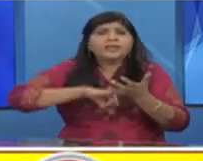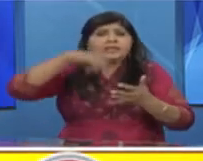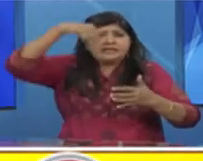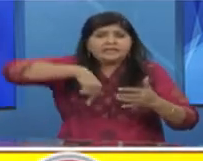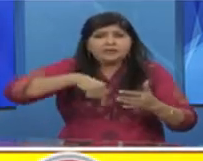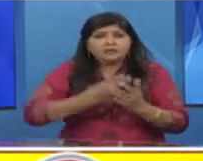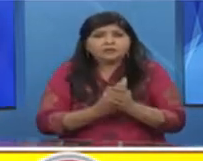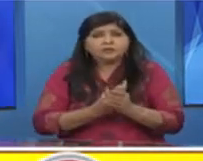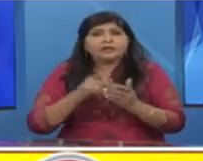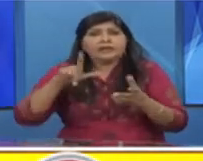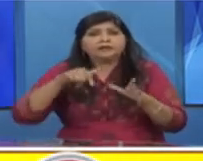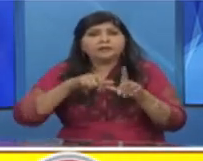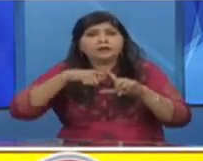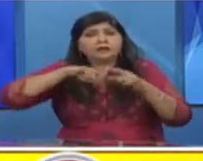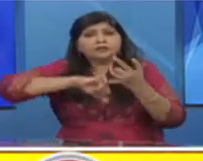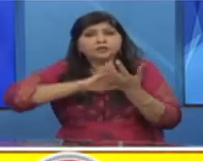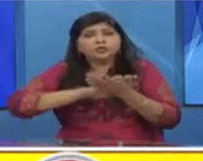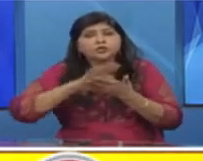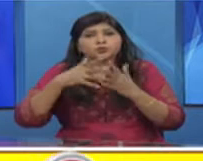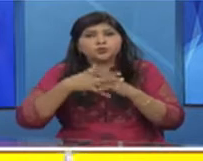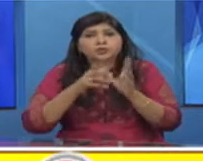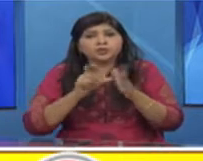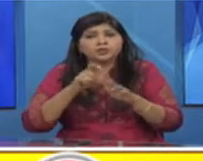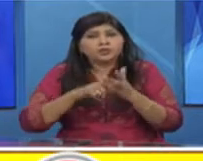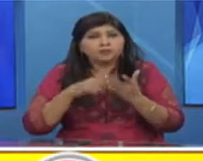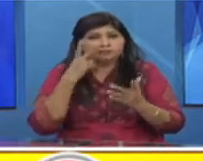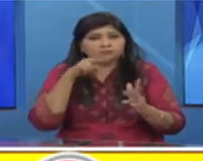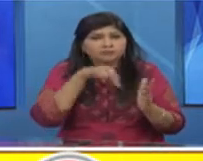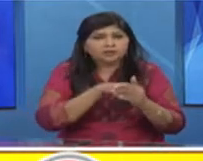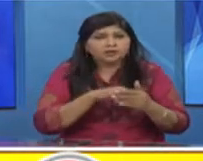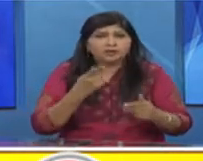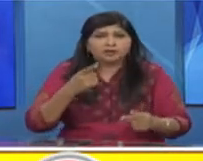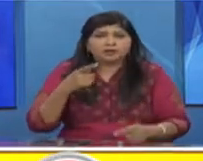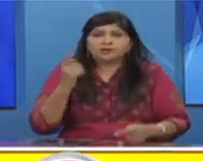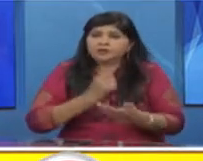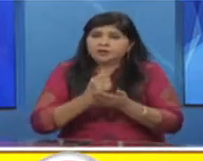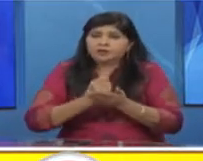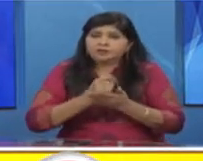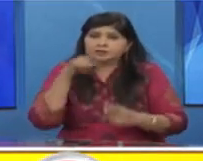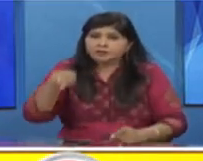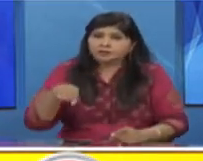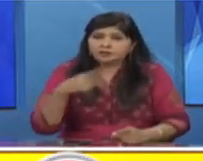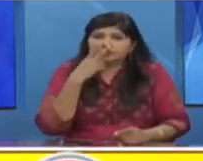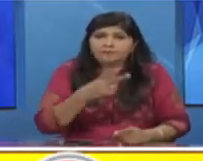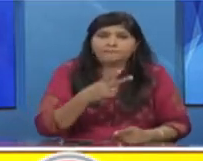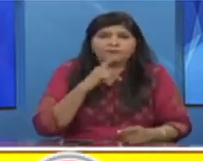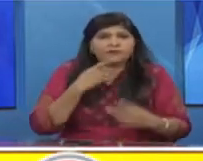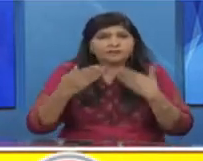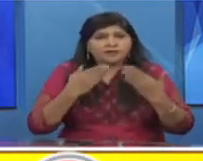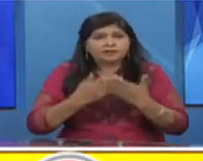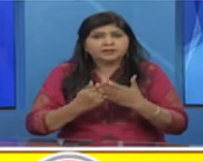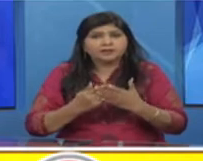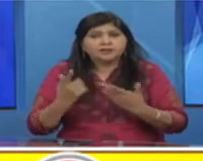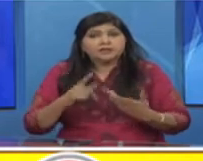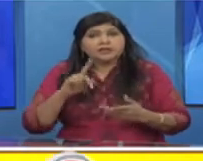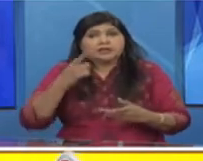में लक्षद्वीप पर भी था। दरअसल जब हम सरदार पटेल के प्रयासों की बात करते हैं, तो देश के